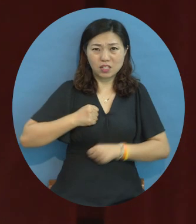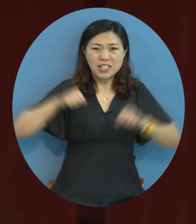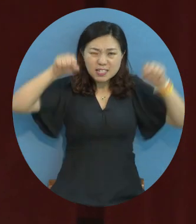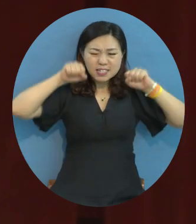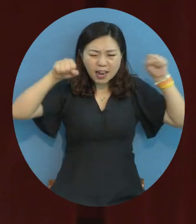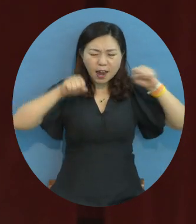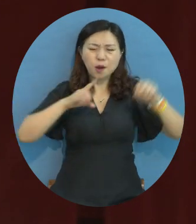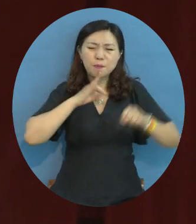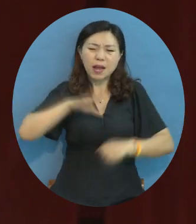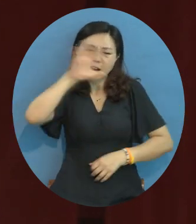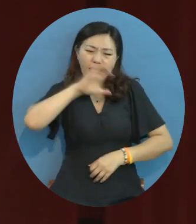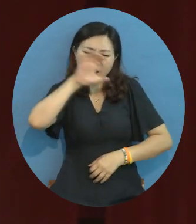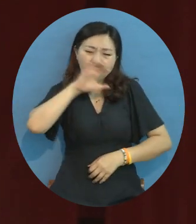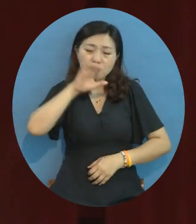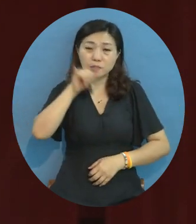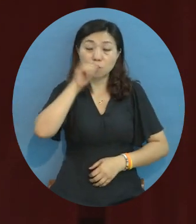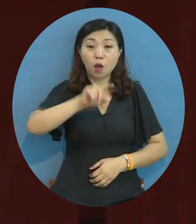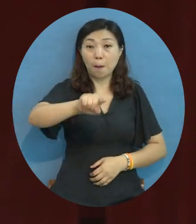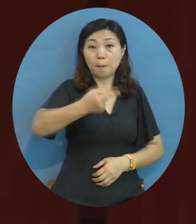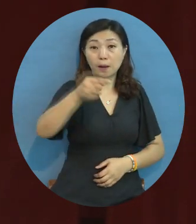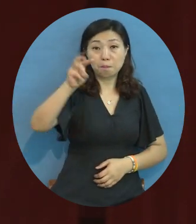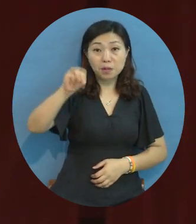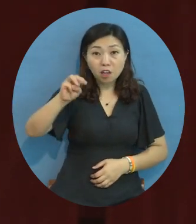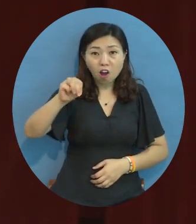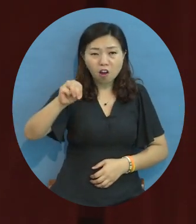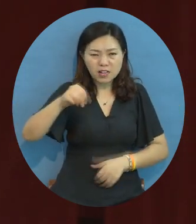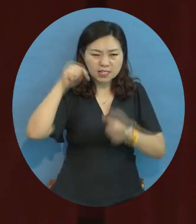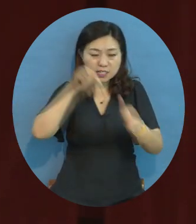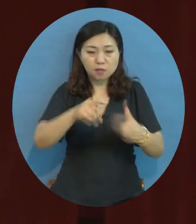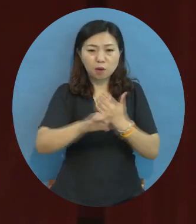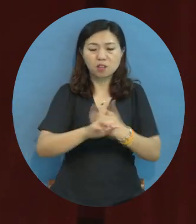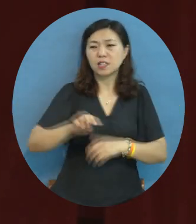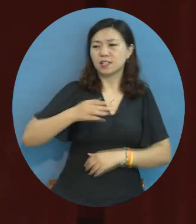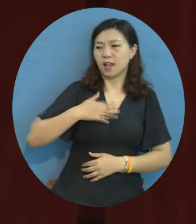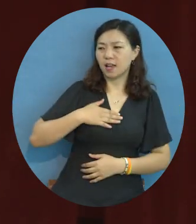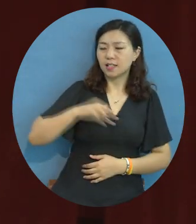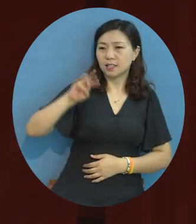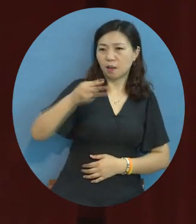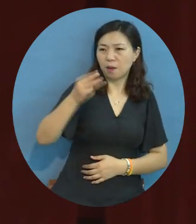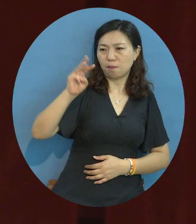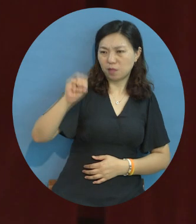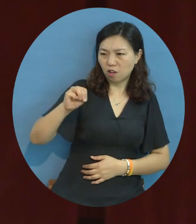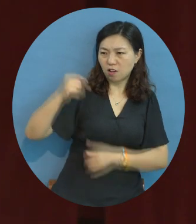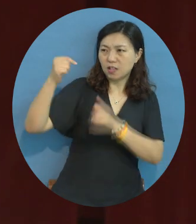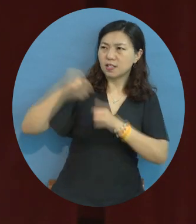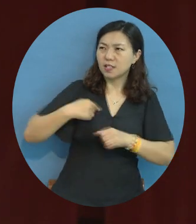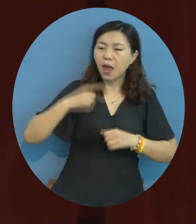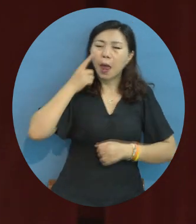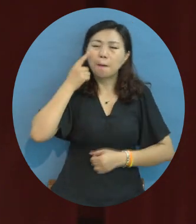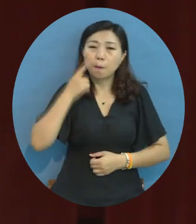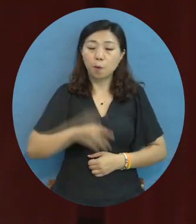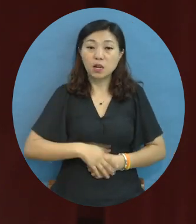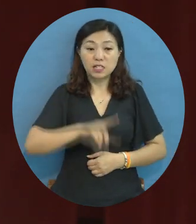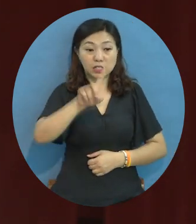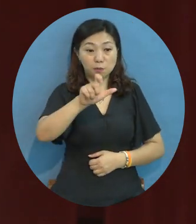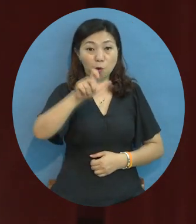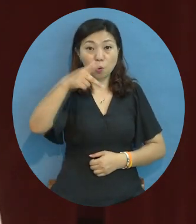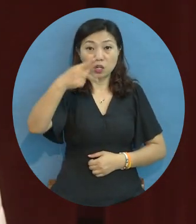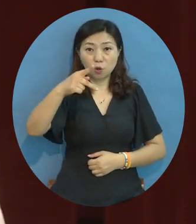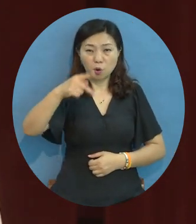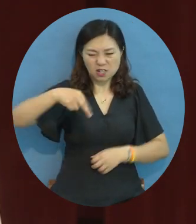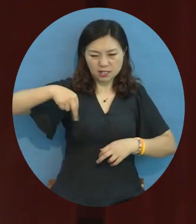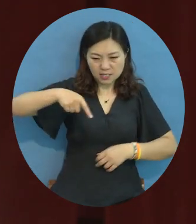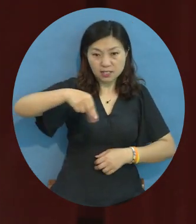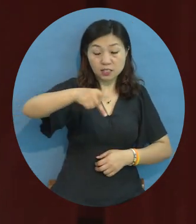체력 단련으로 생각해서 얼마 달린다? 300m 달리고 행군 10km 하라면 15km 해버리고 이렇게